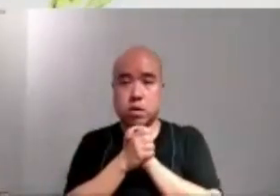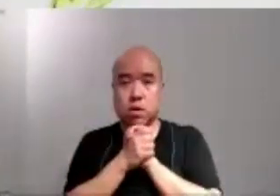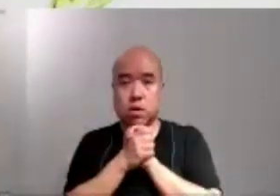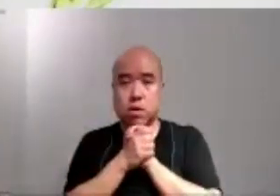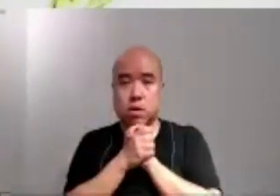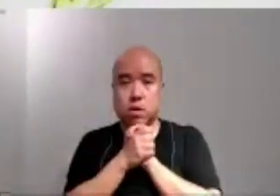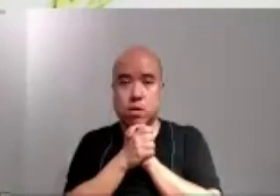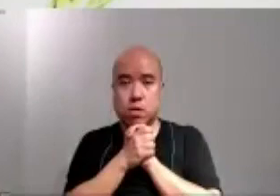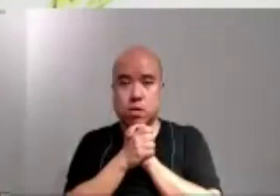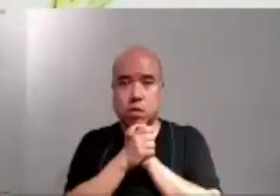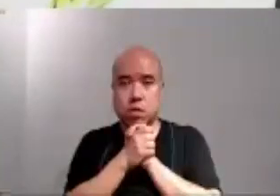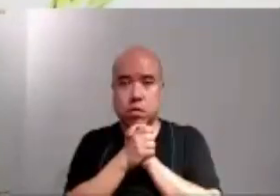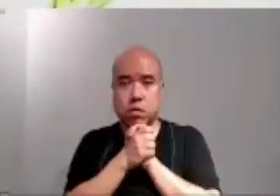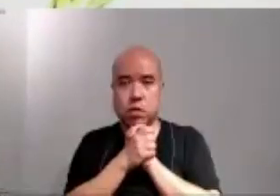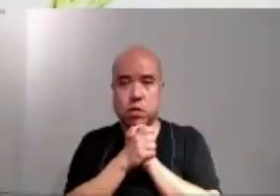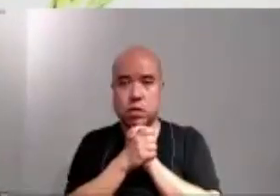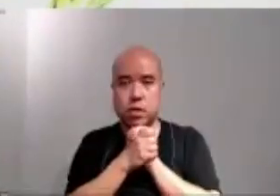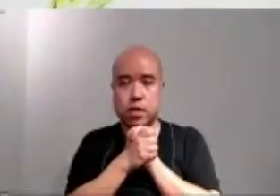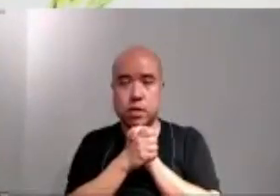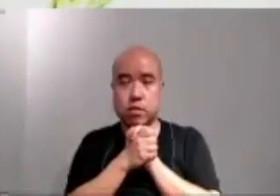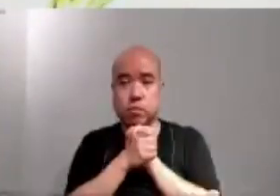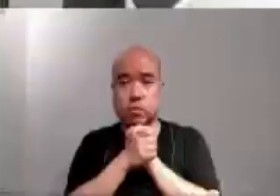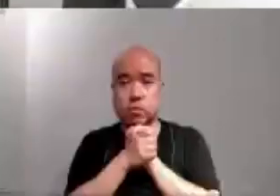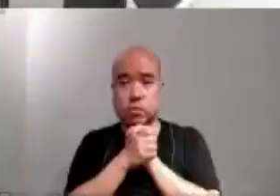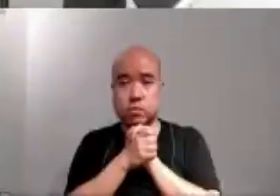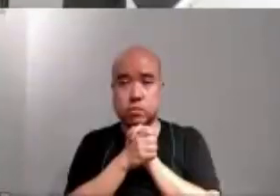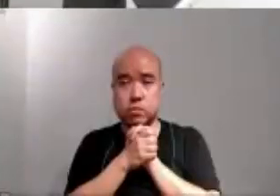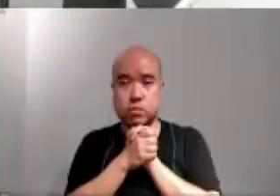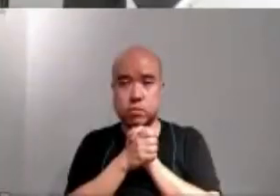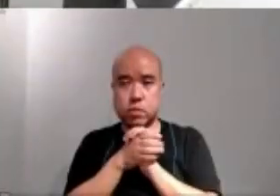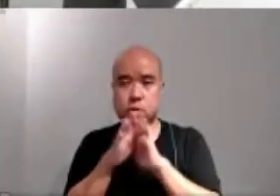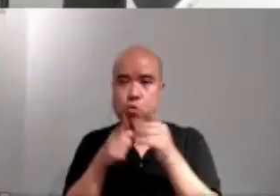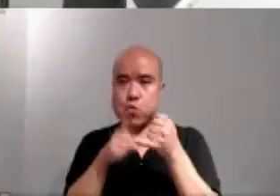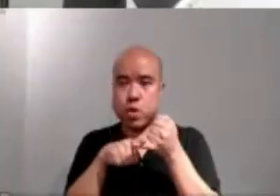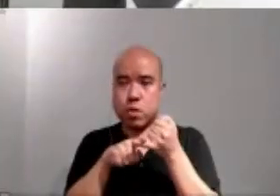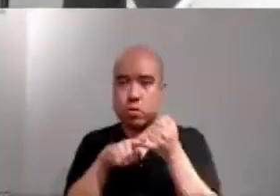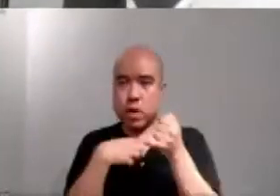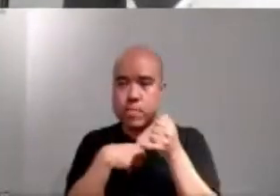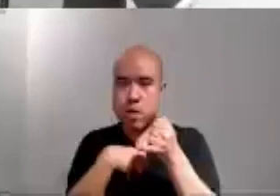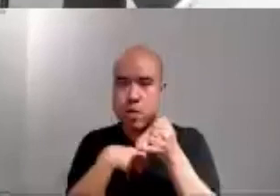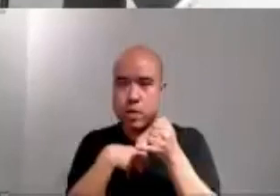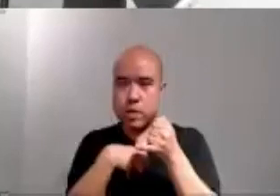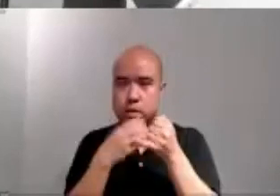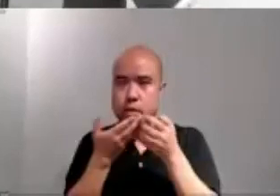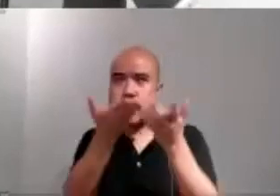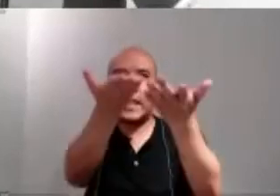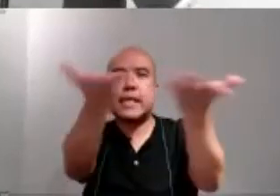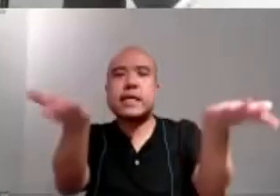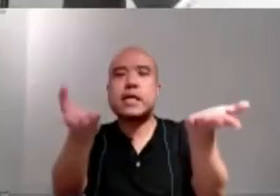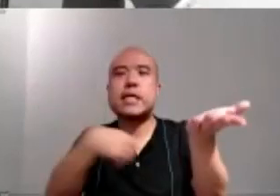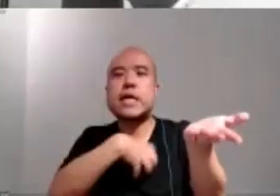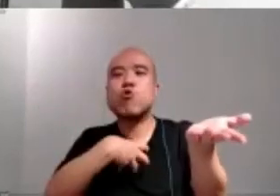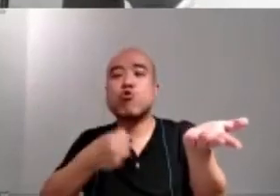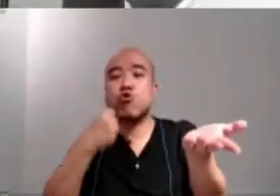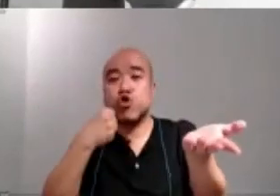喺呢度 ，Alex 啊 ，Ian 啊，不如我哋讲最后一个感受，俾大家感觉一下我哋嘅力量系点好嘛？ 一个